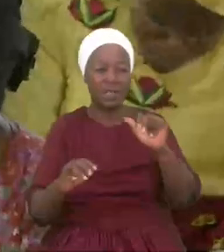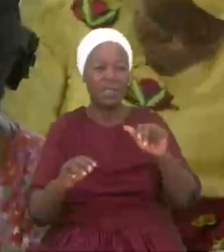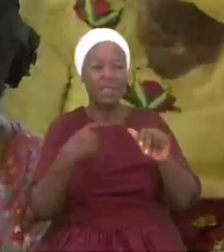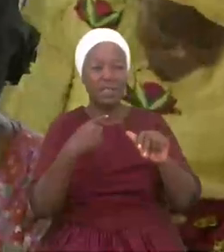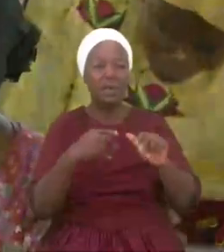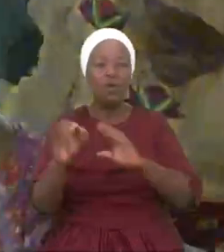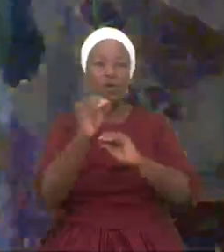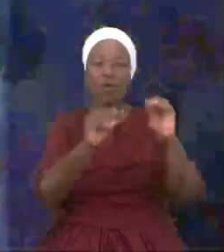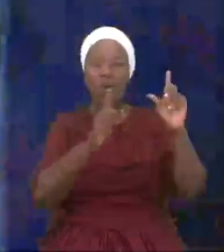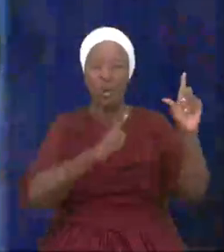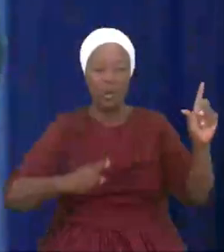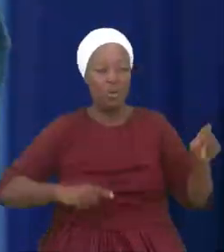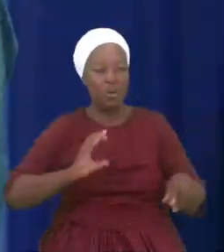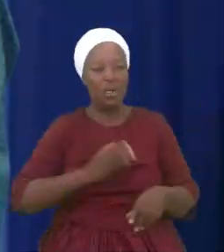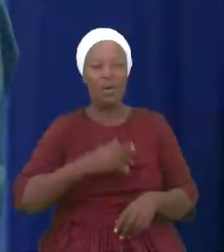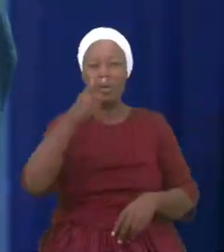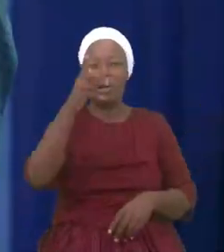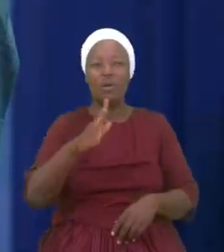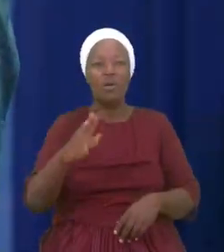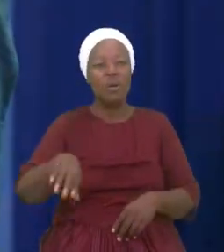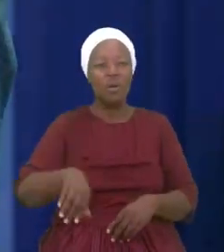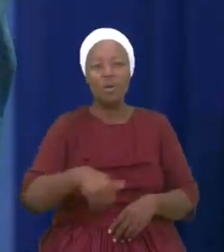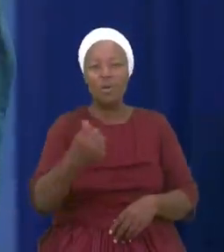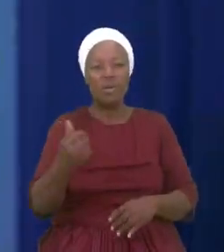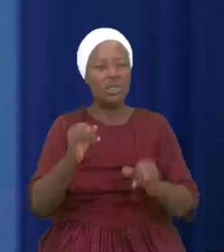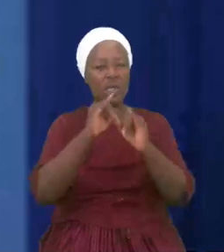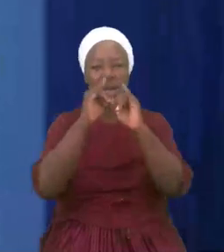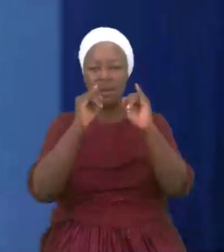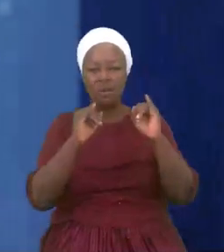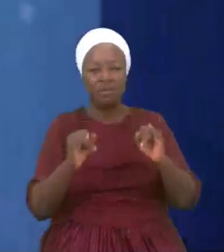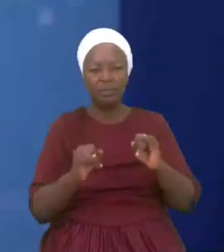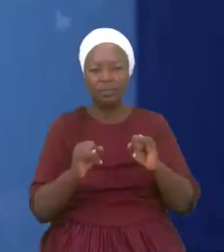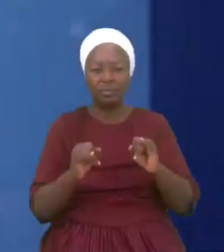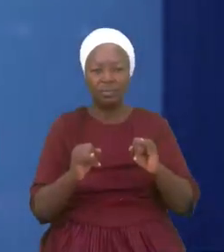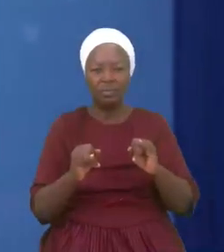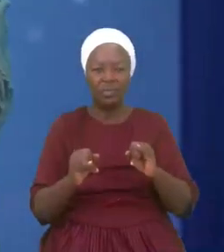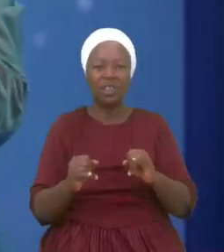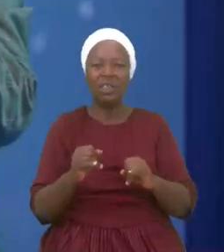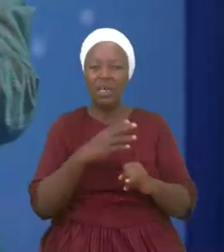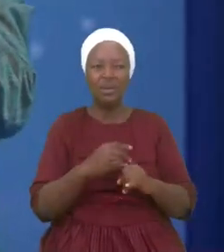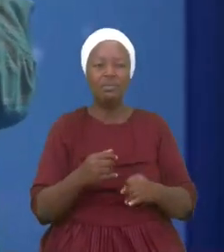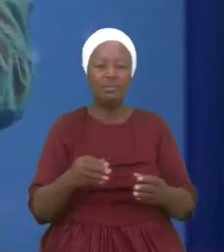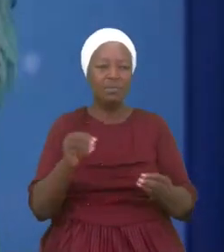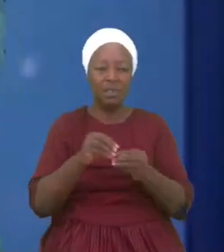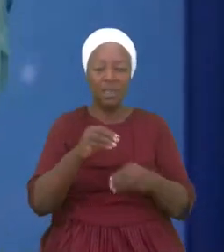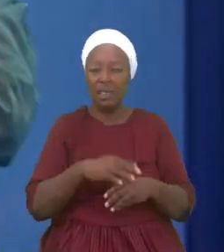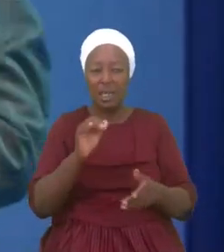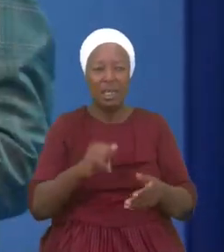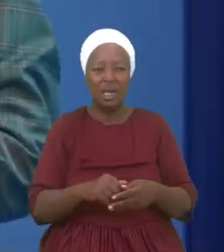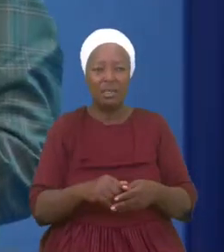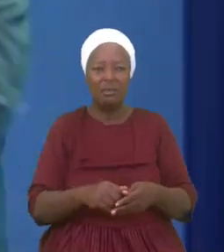de Jésus-Christ et le verset 13 dit éternel notre Dieu